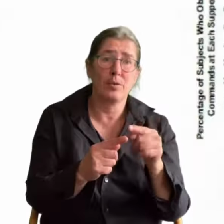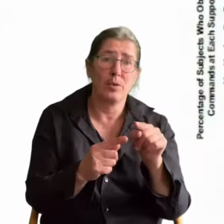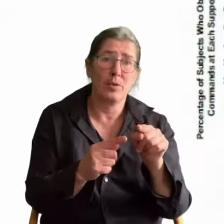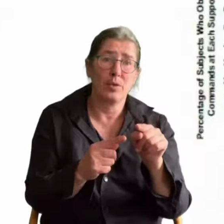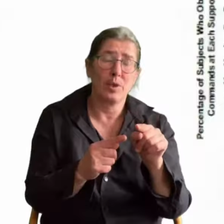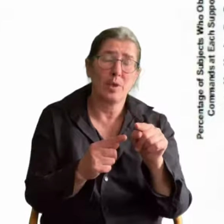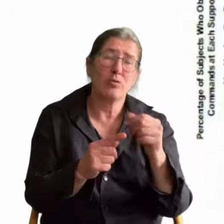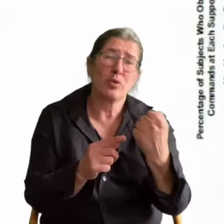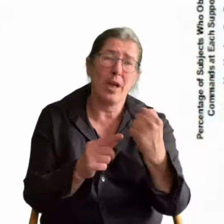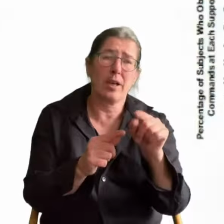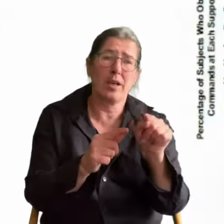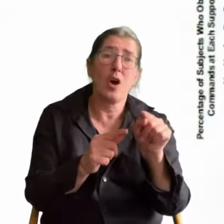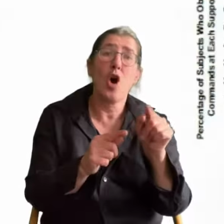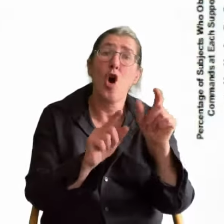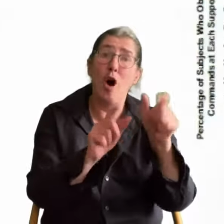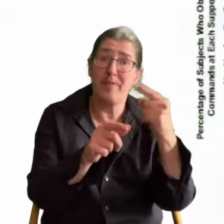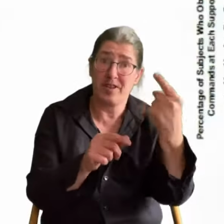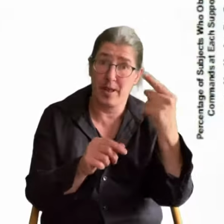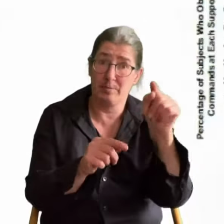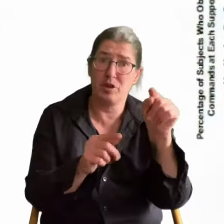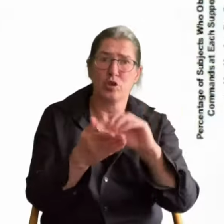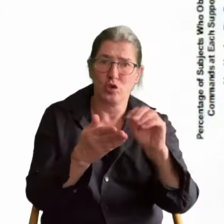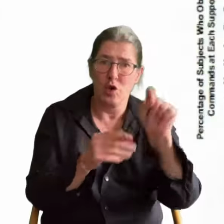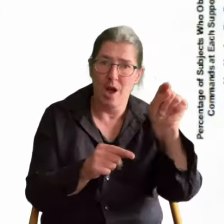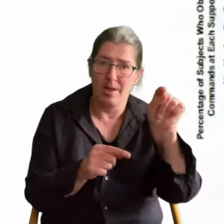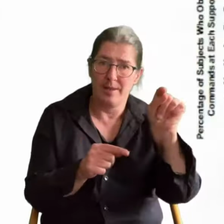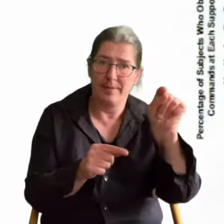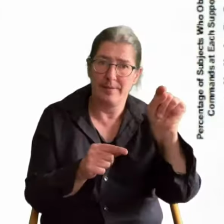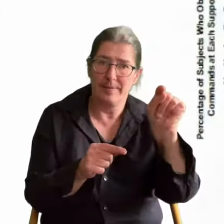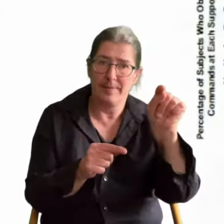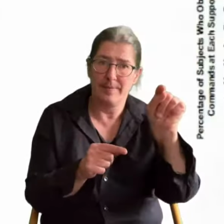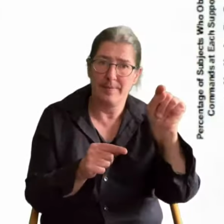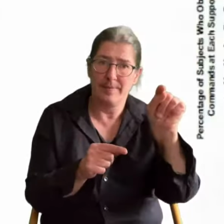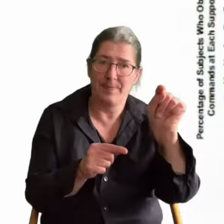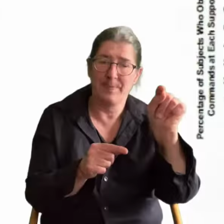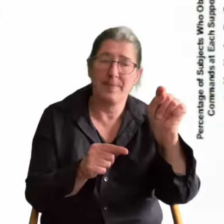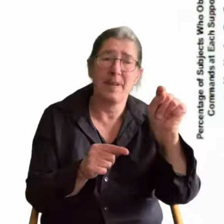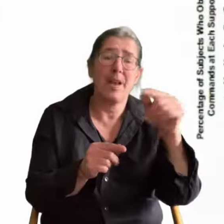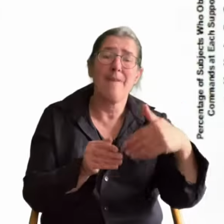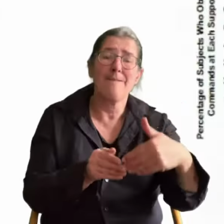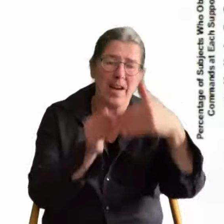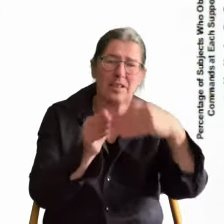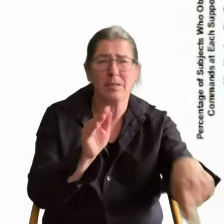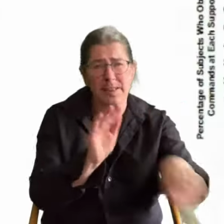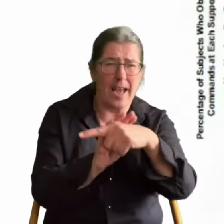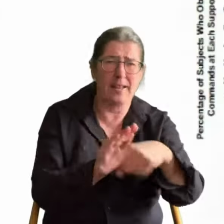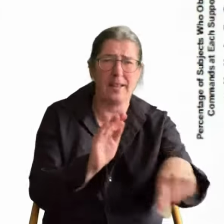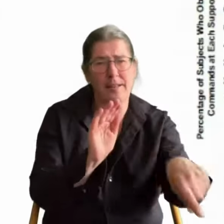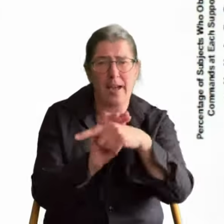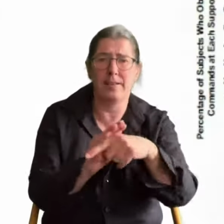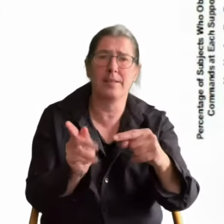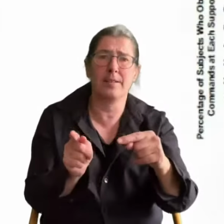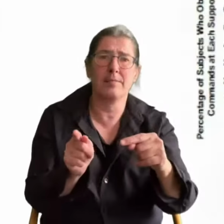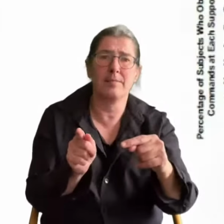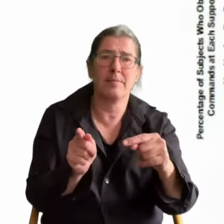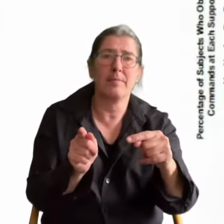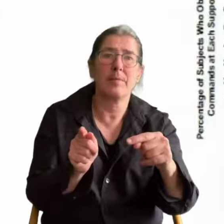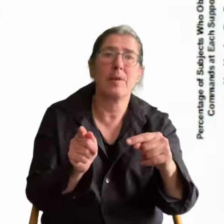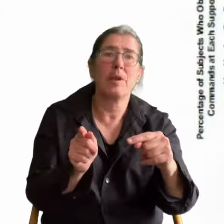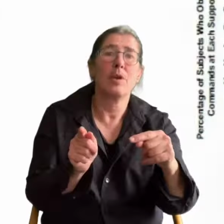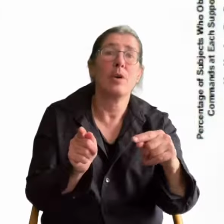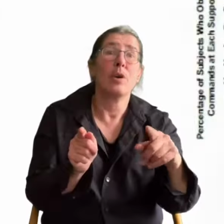in einer stärke wo das opfer also der schüler an die wand tritt und die wand